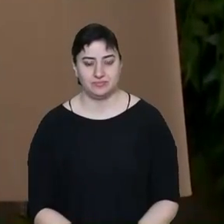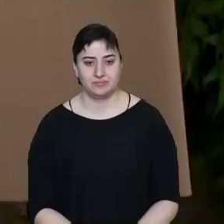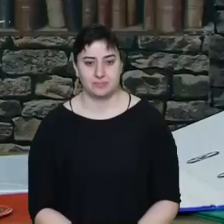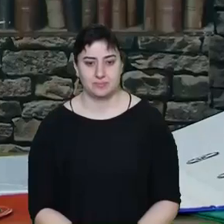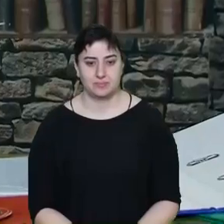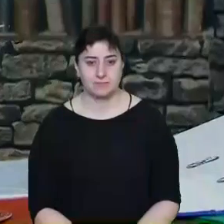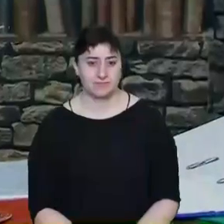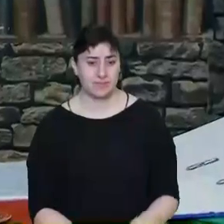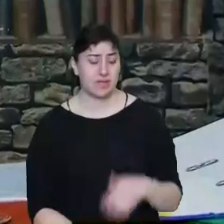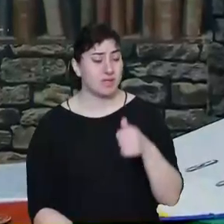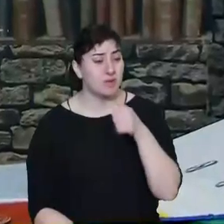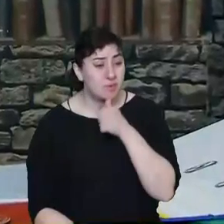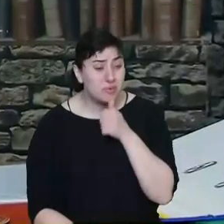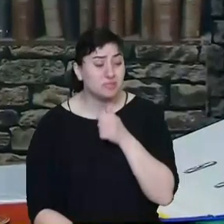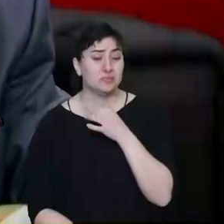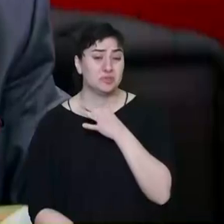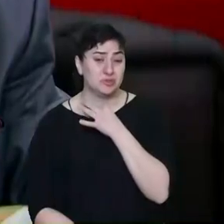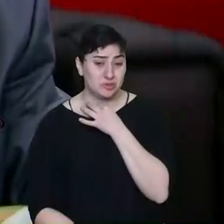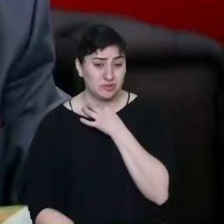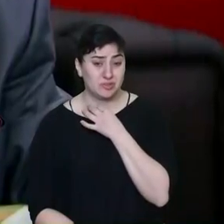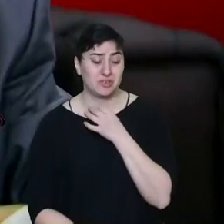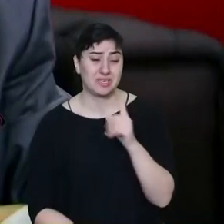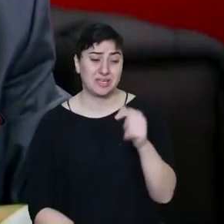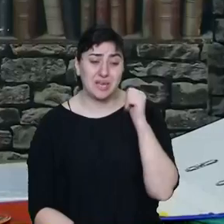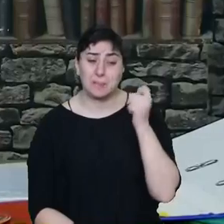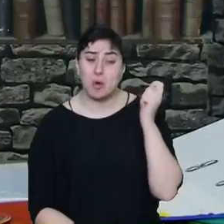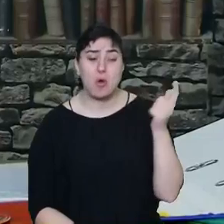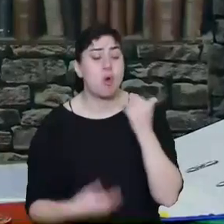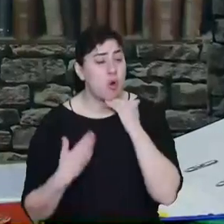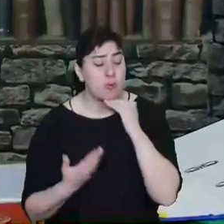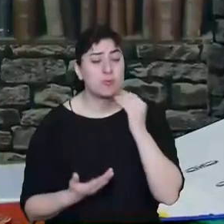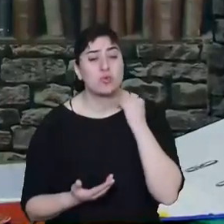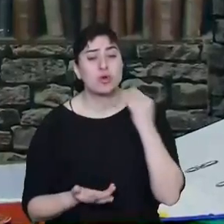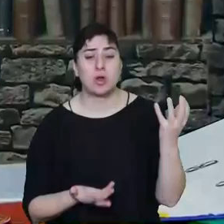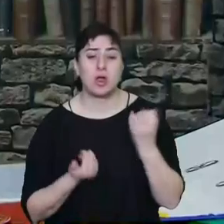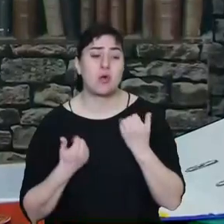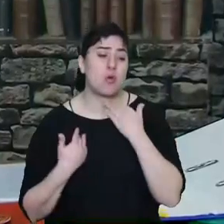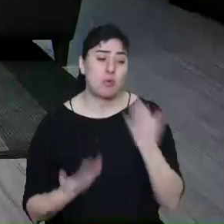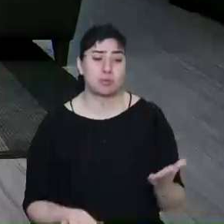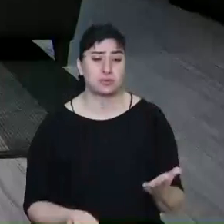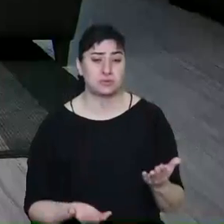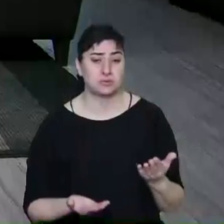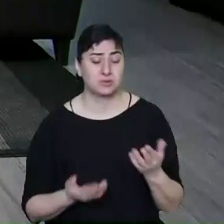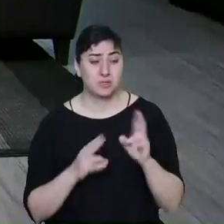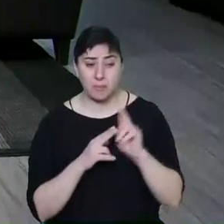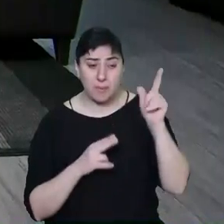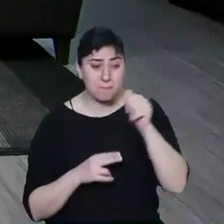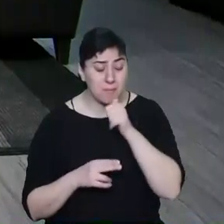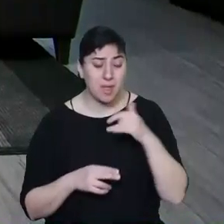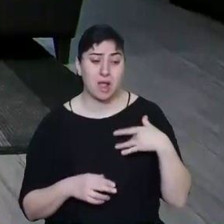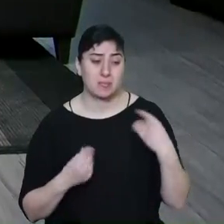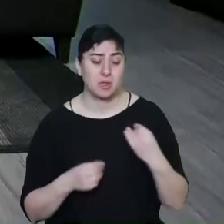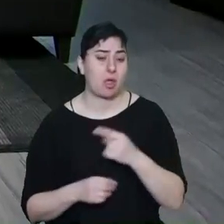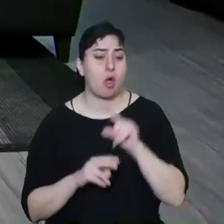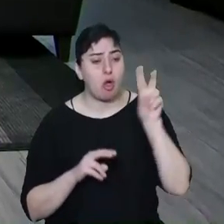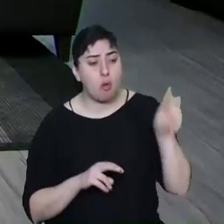kaçtı. Babacım, babacım. Geri ödeyemeyeceğimiz bir parayı neden istiyorsunuz ya? Yani Kemal babamın iyi